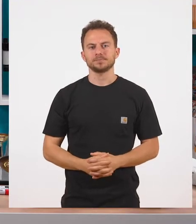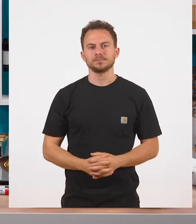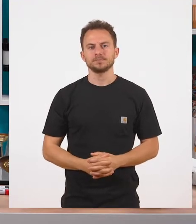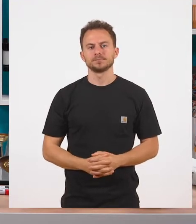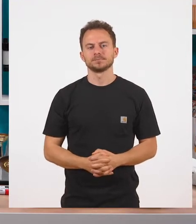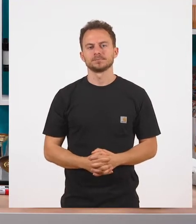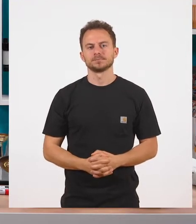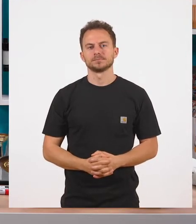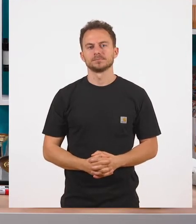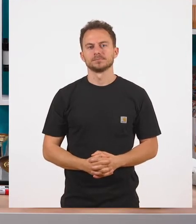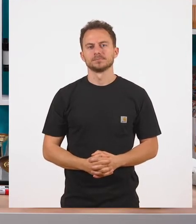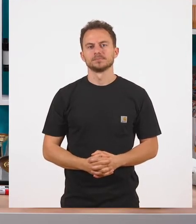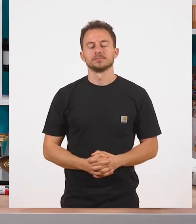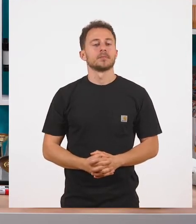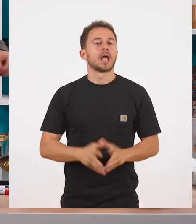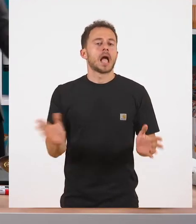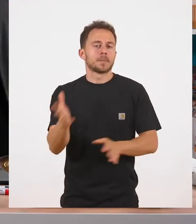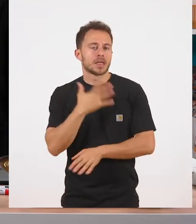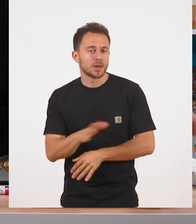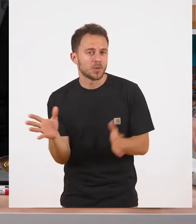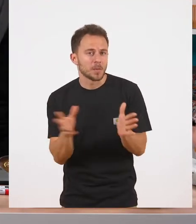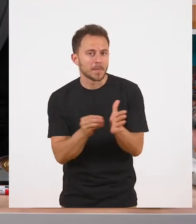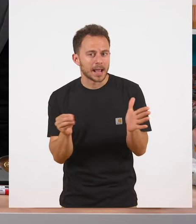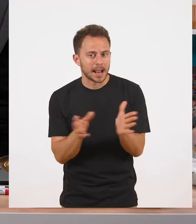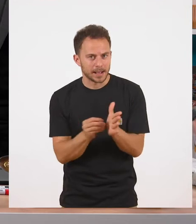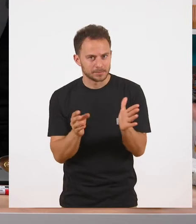Τι συμβαίνει όμως όταν θέλω να υπολογίσω